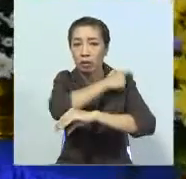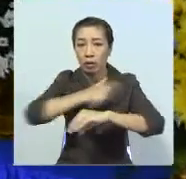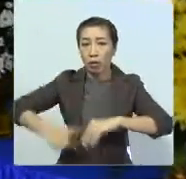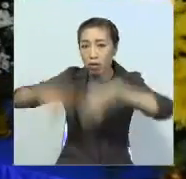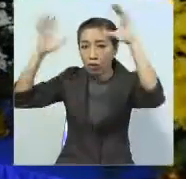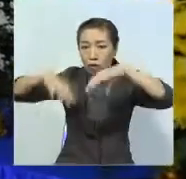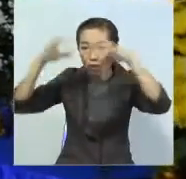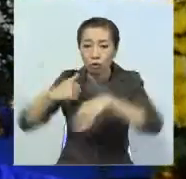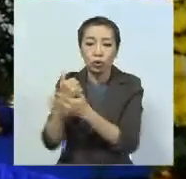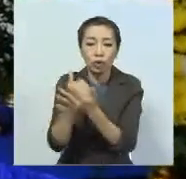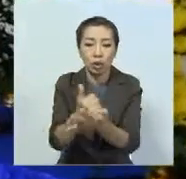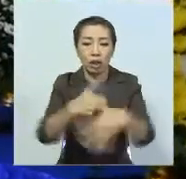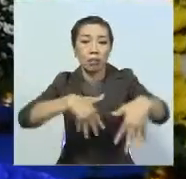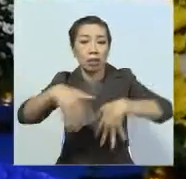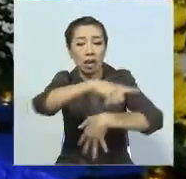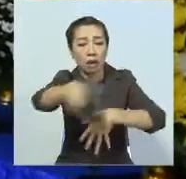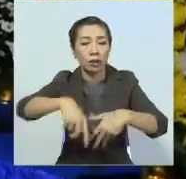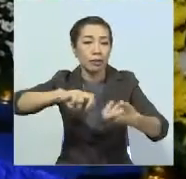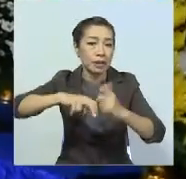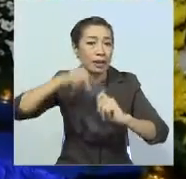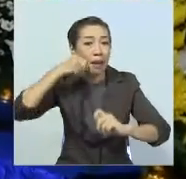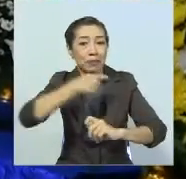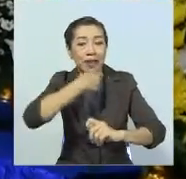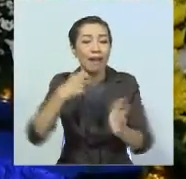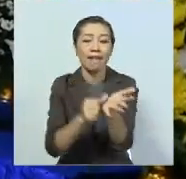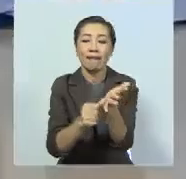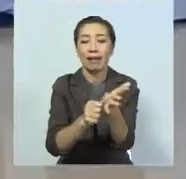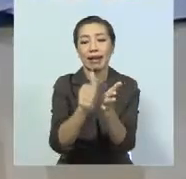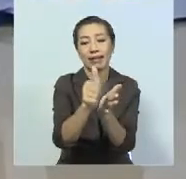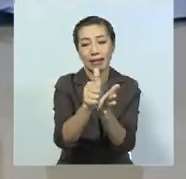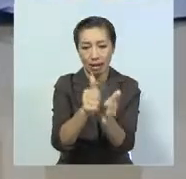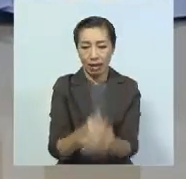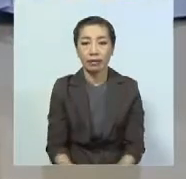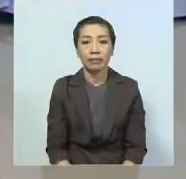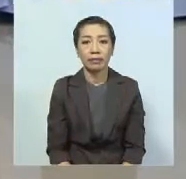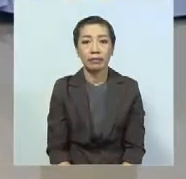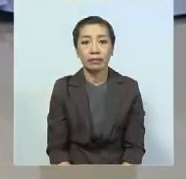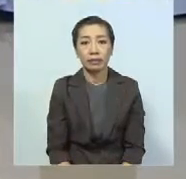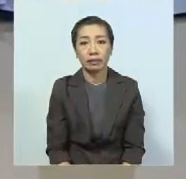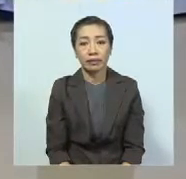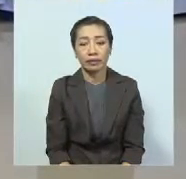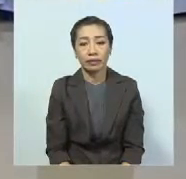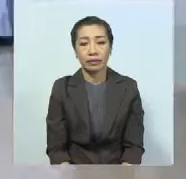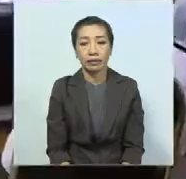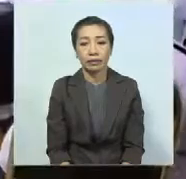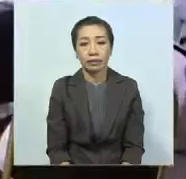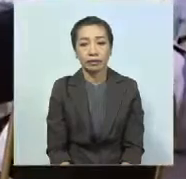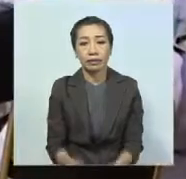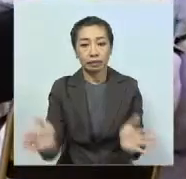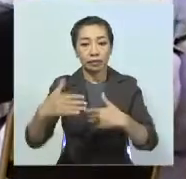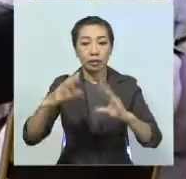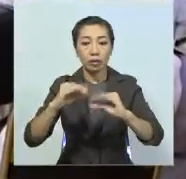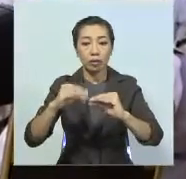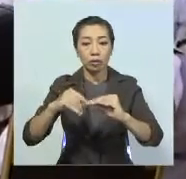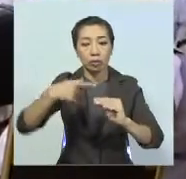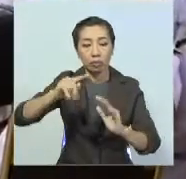ความทุกข์ยากแก่ประสบกรณิกรให้รอดพ้นความเดือดร้อนและความเสียหายเนื่องจากปัญหาภัยแล้งส่วนที่หอประชุ